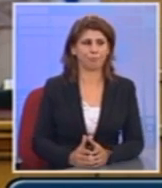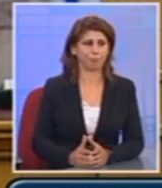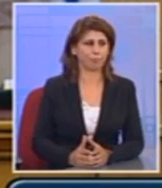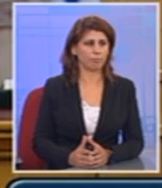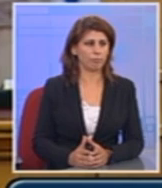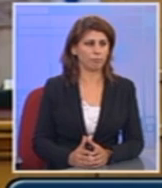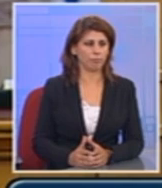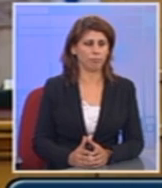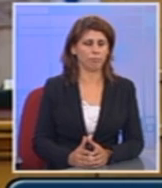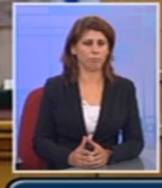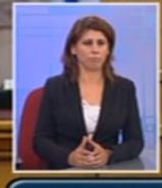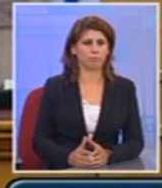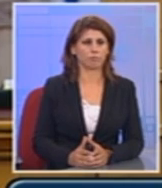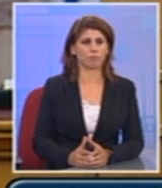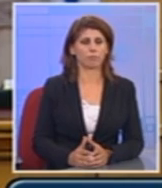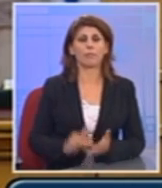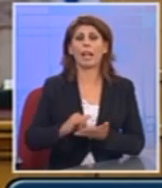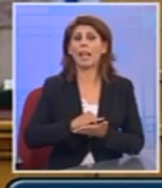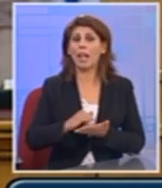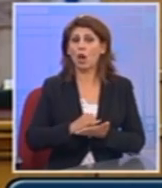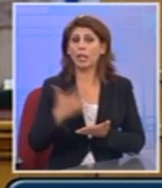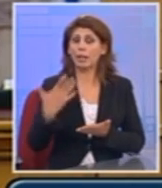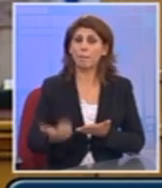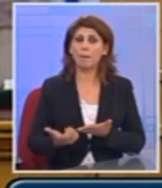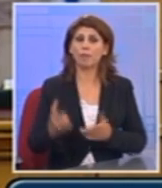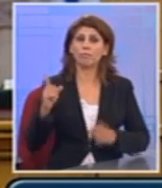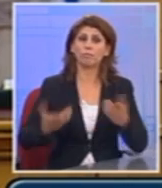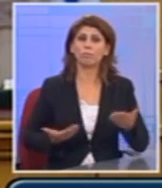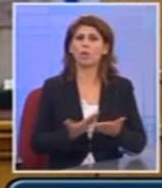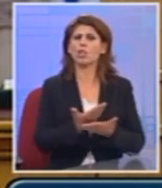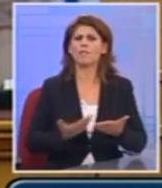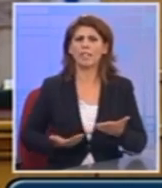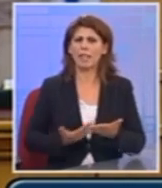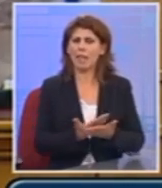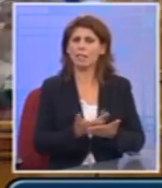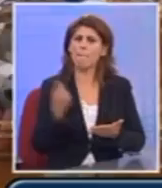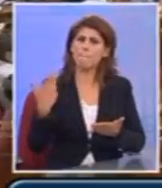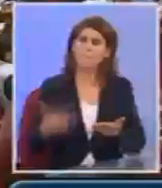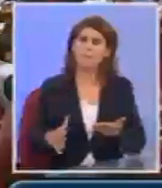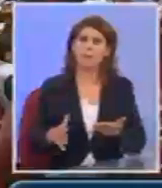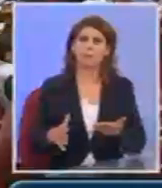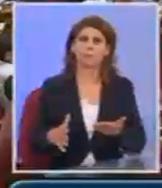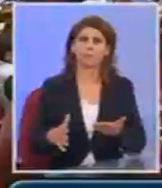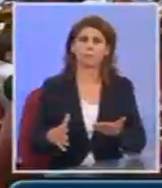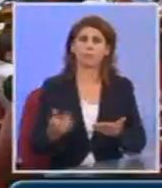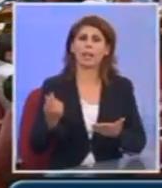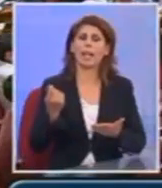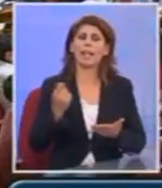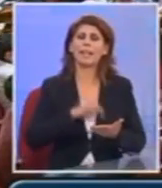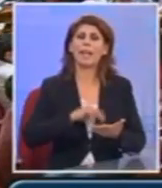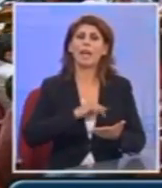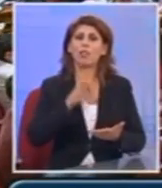υπάρχουν στην νέα υόρκη διάφορες προσφυγές που έχουν γίνει για τον κερδοσκοπικό